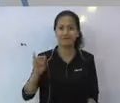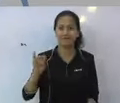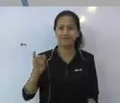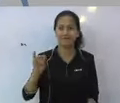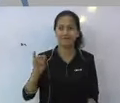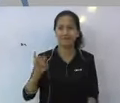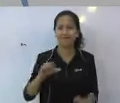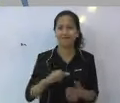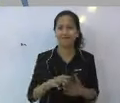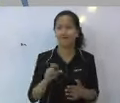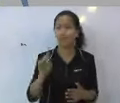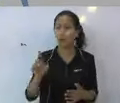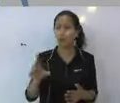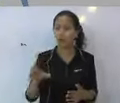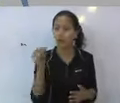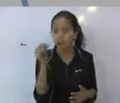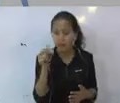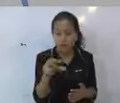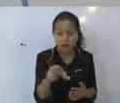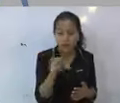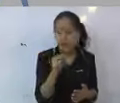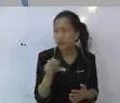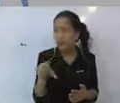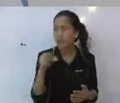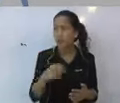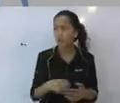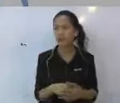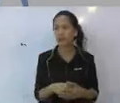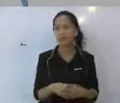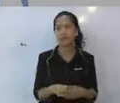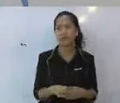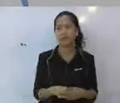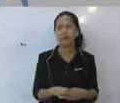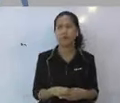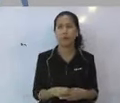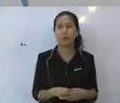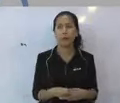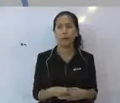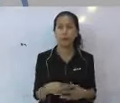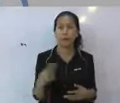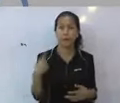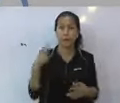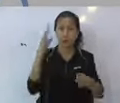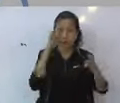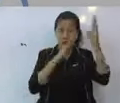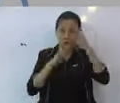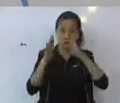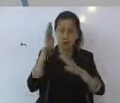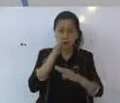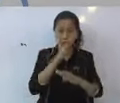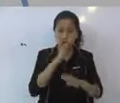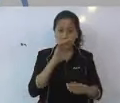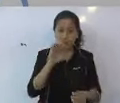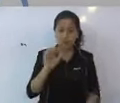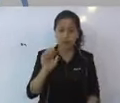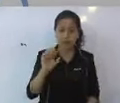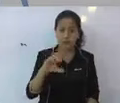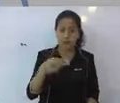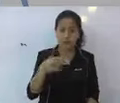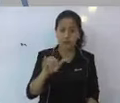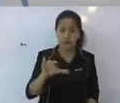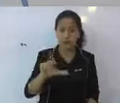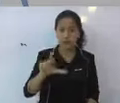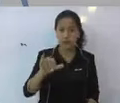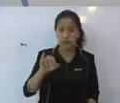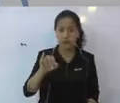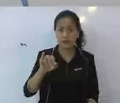isang pitas na lang yun oh uy may sabi nga natin ay na. namomorblema kayo sa sili mga kapatid oh kung